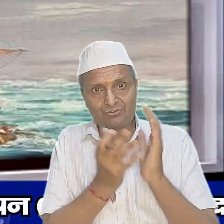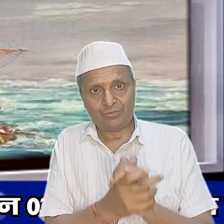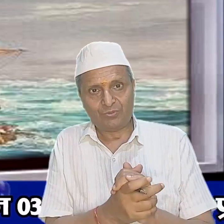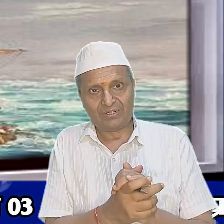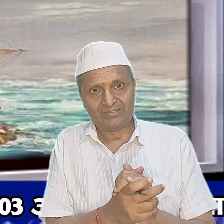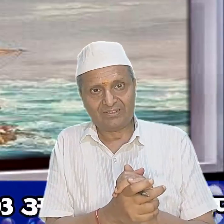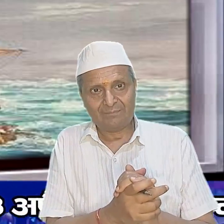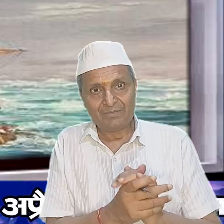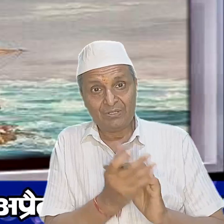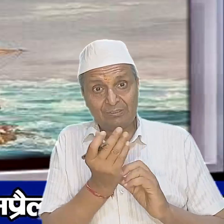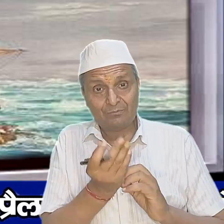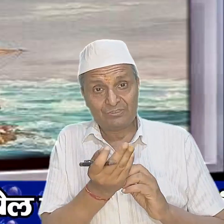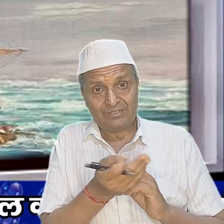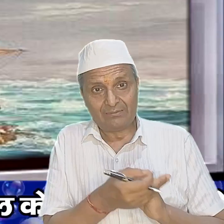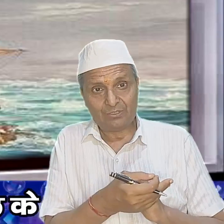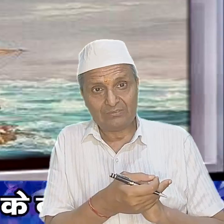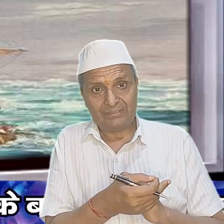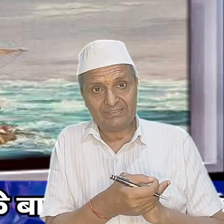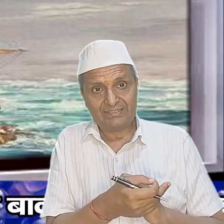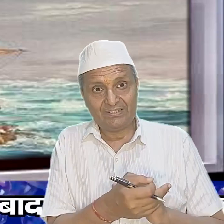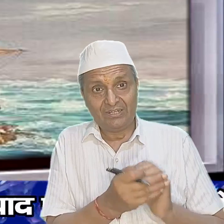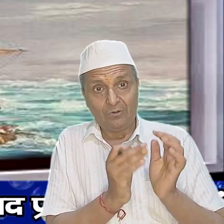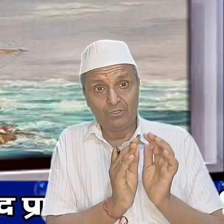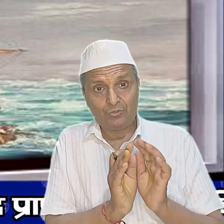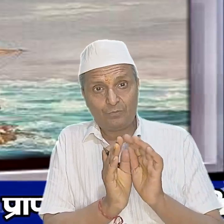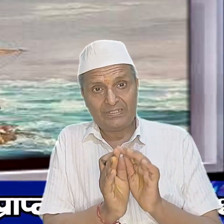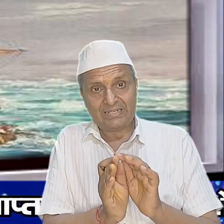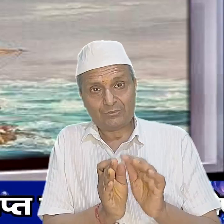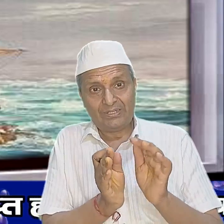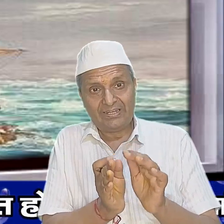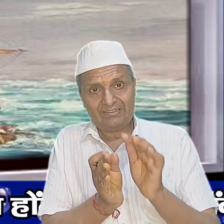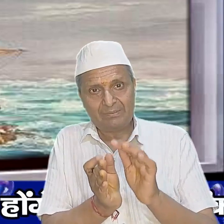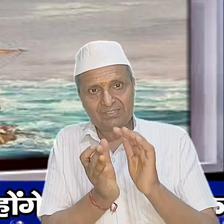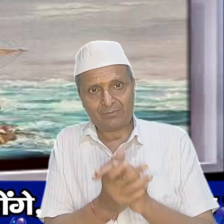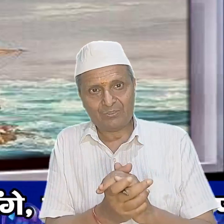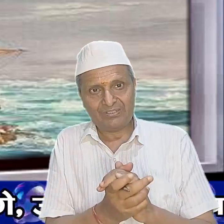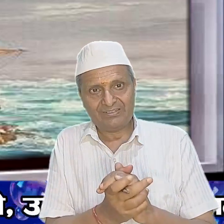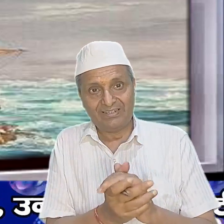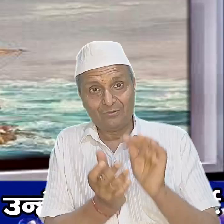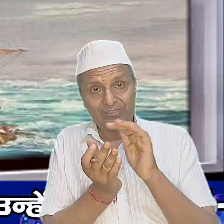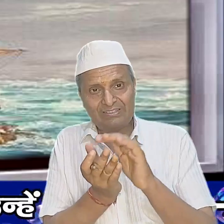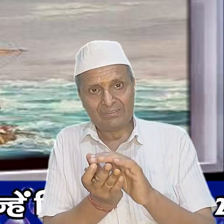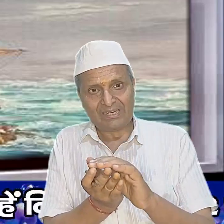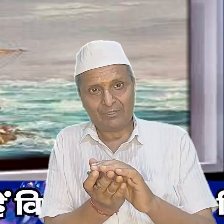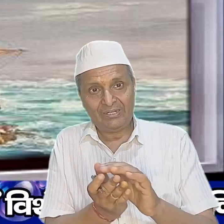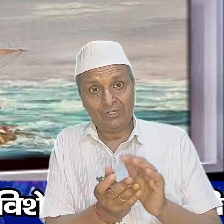के बारे में आपको बहुत पता है, इंटरनेट के बारे में पता है, गूगल के बारे में पता है, लेकिन जैन समाज के बारे में आपको बहुत पता नहीं।